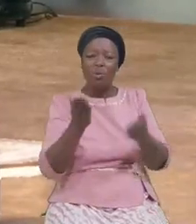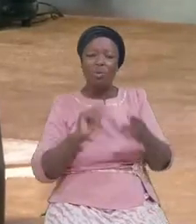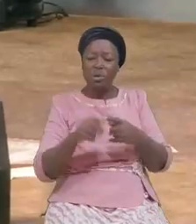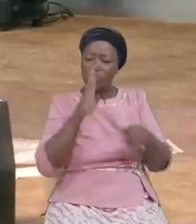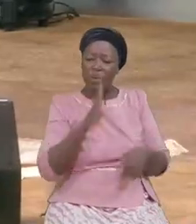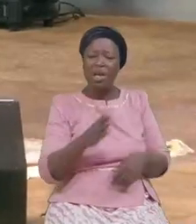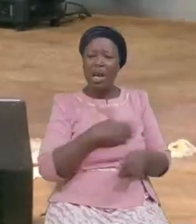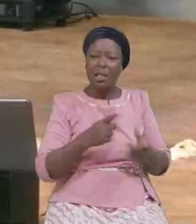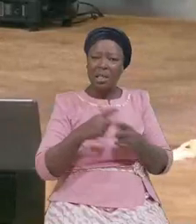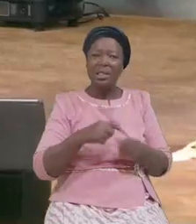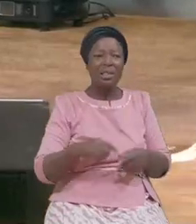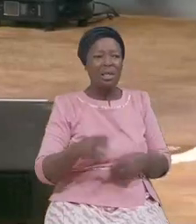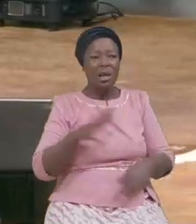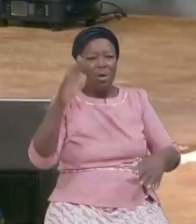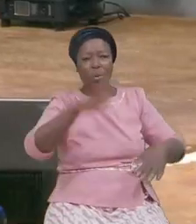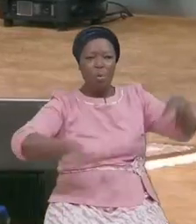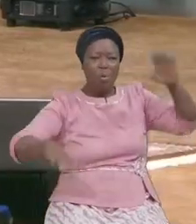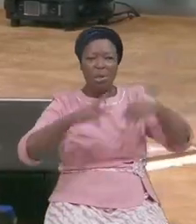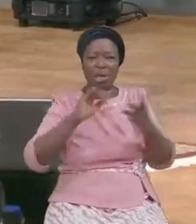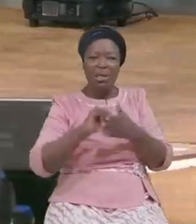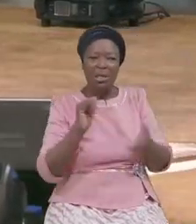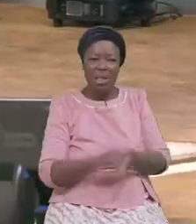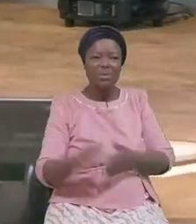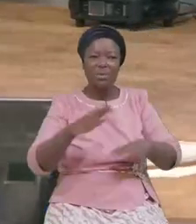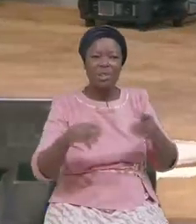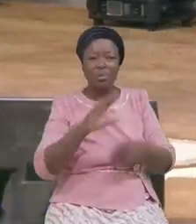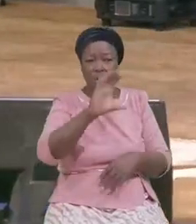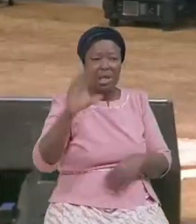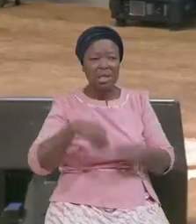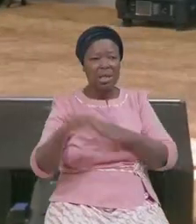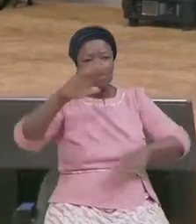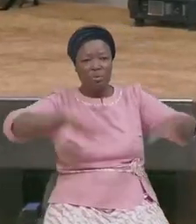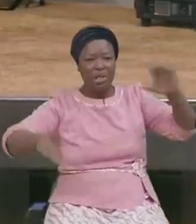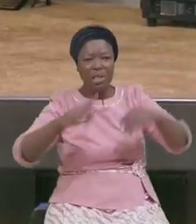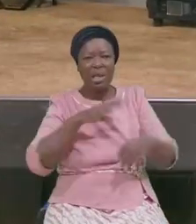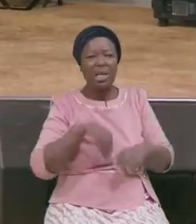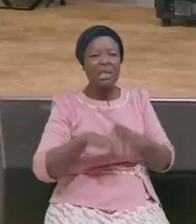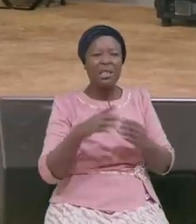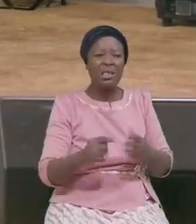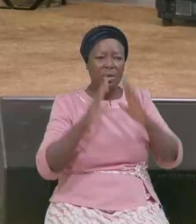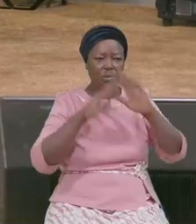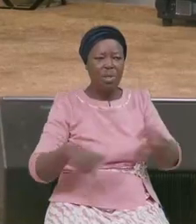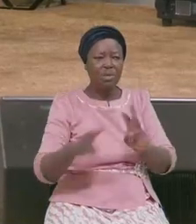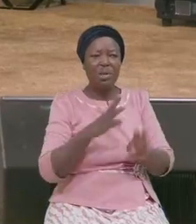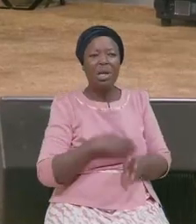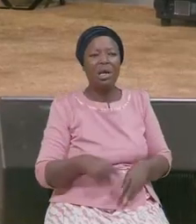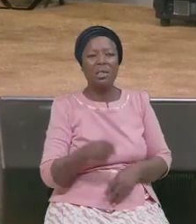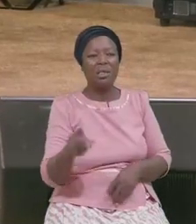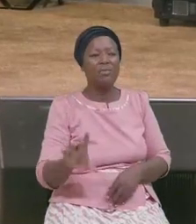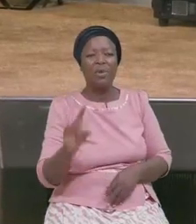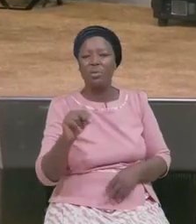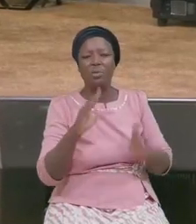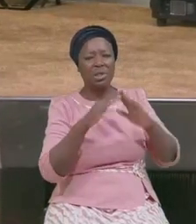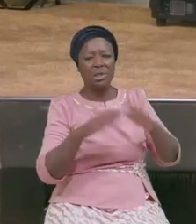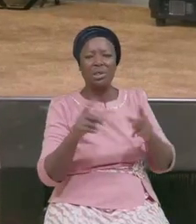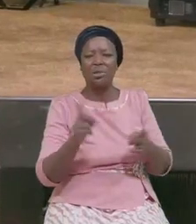sont errer dans le désert, dans un lieu de solitude, et ils ne trouvaient aucune ville dans laquelle ils allaient rester. Je prie que le Seigneur